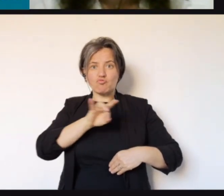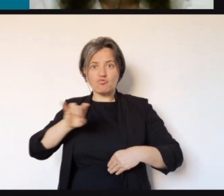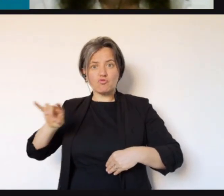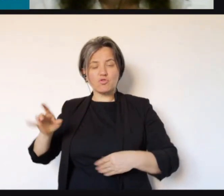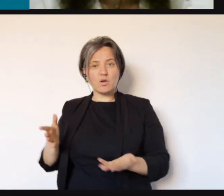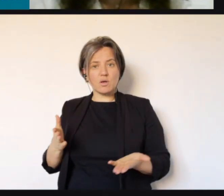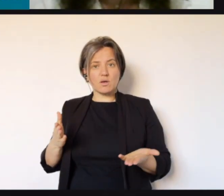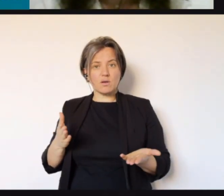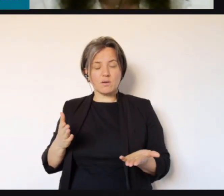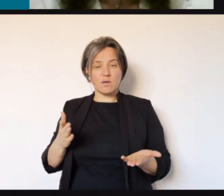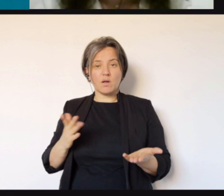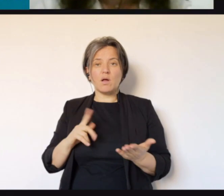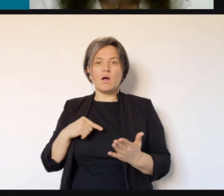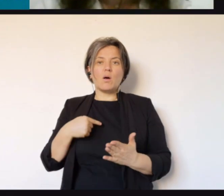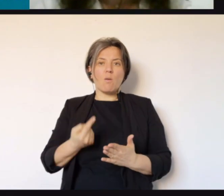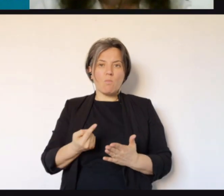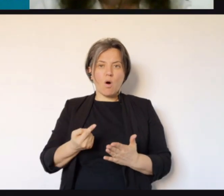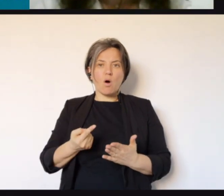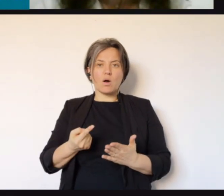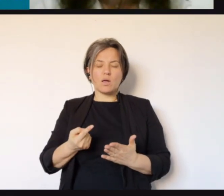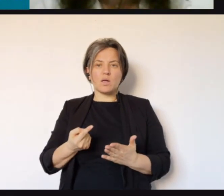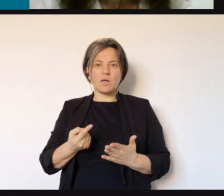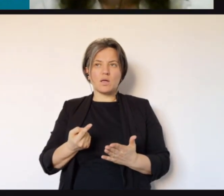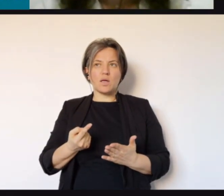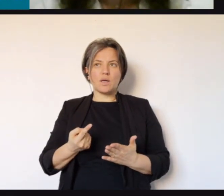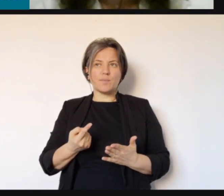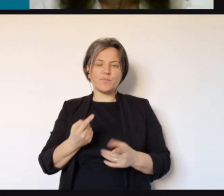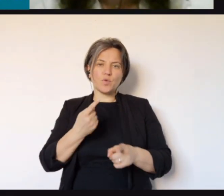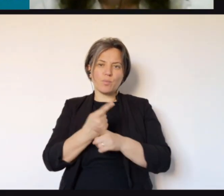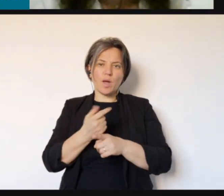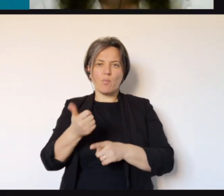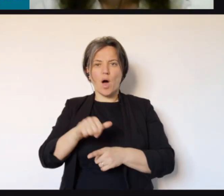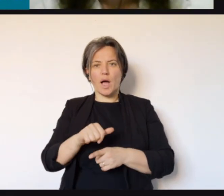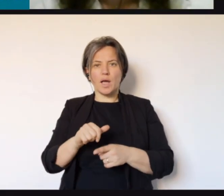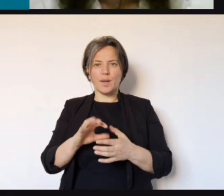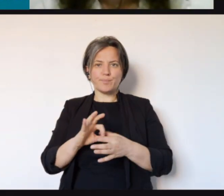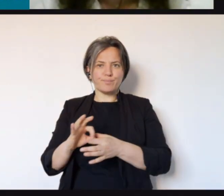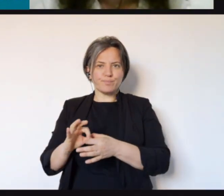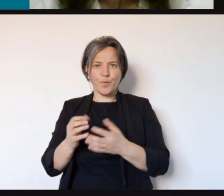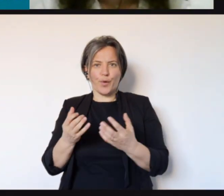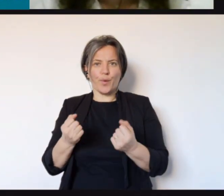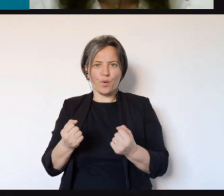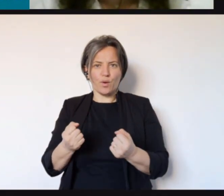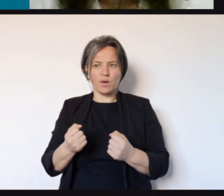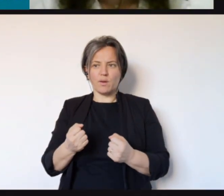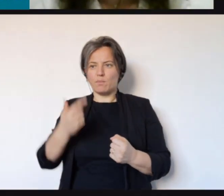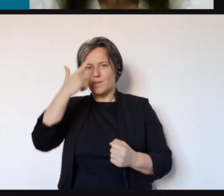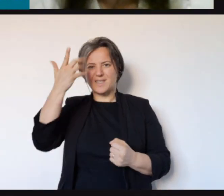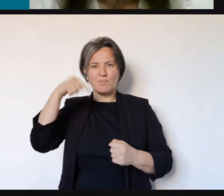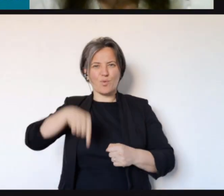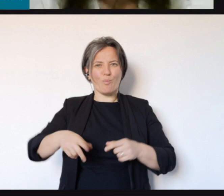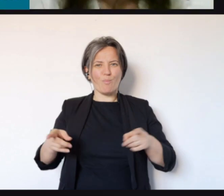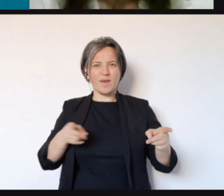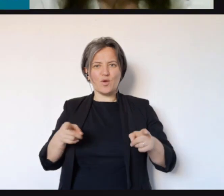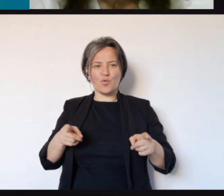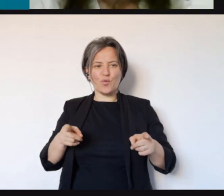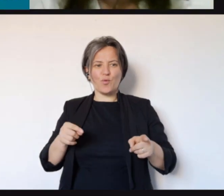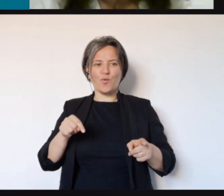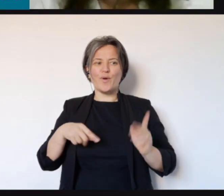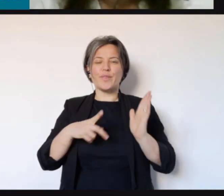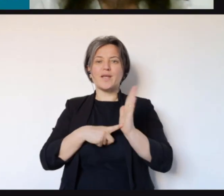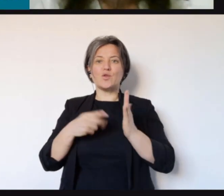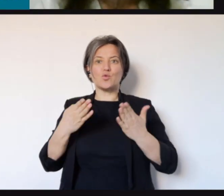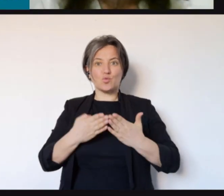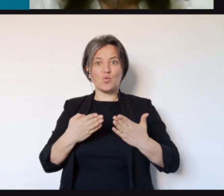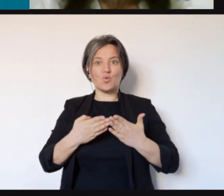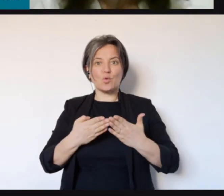pure in un certo modo renderli esigibili. Per esempio, in questo periodo il diritto alla scuola,